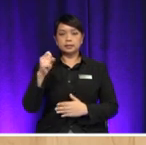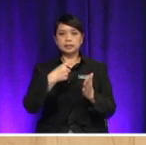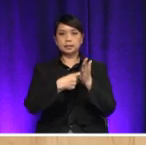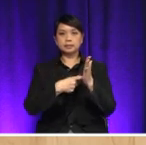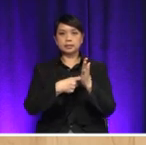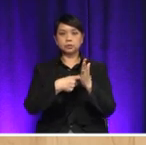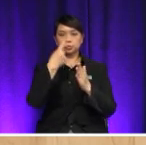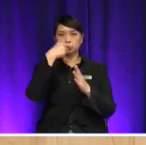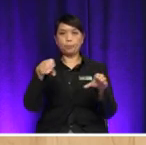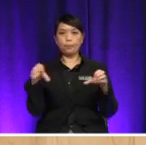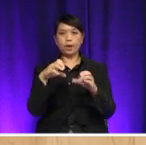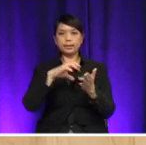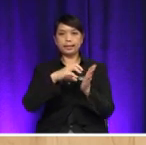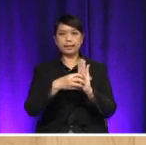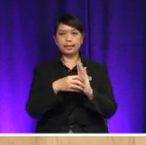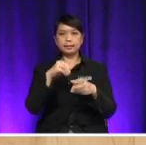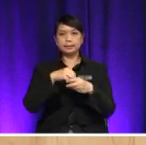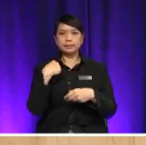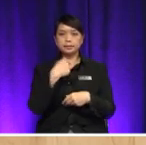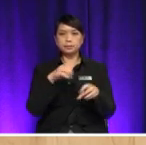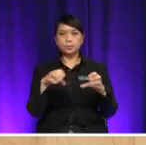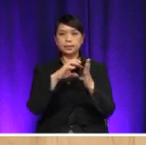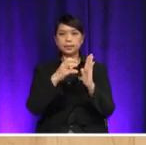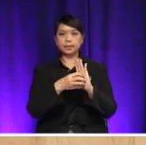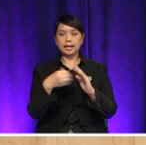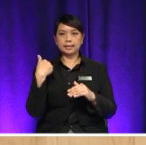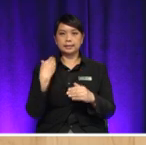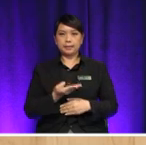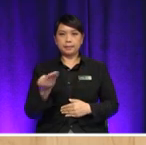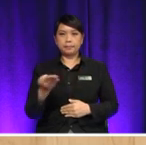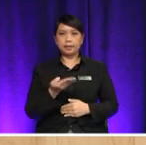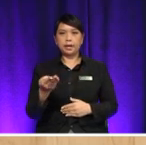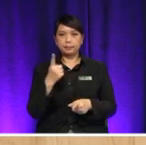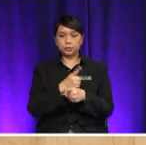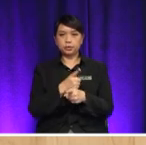membuat cake dalam kita membuat memang ada bahan-bahan tertentu